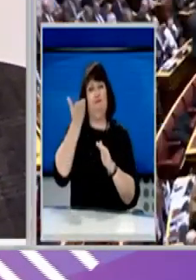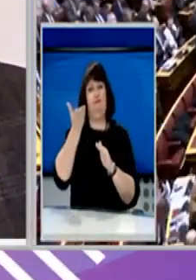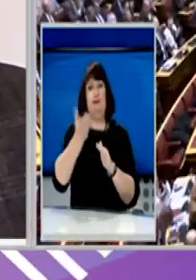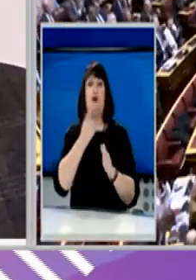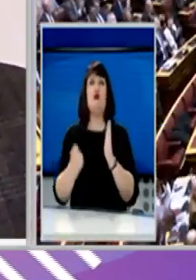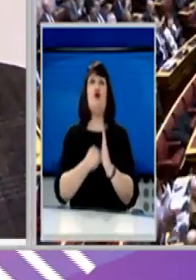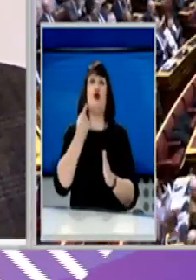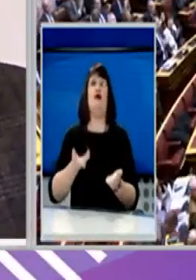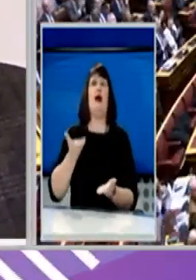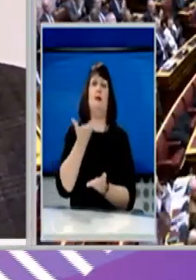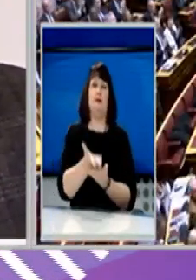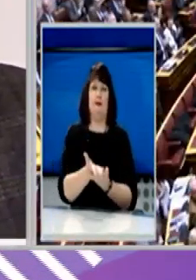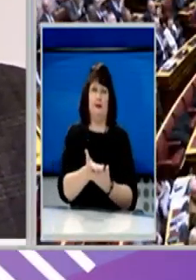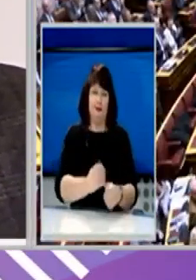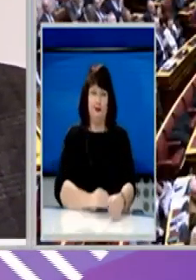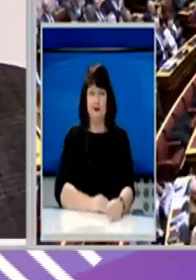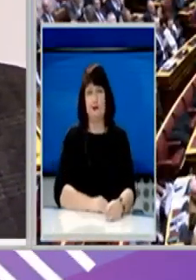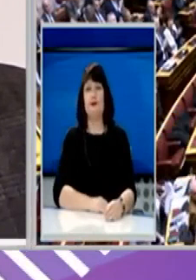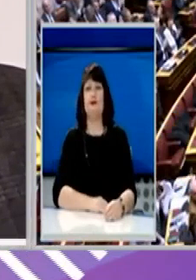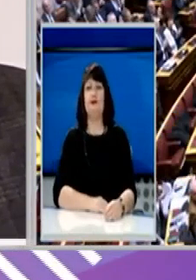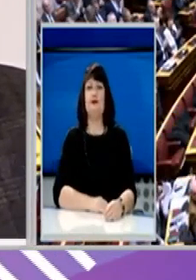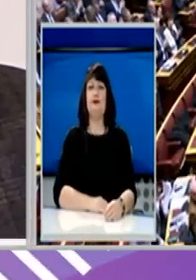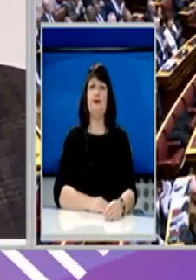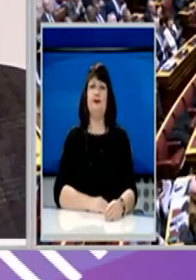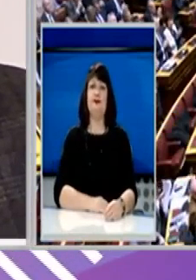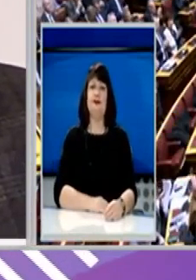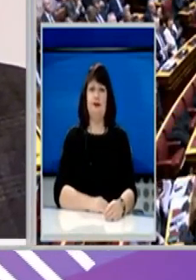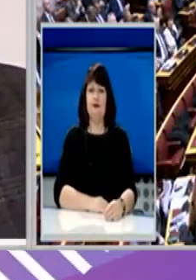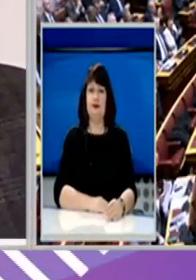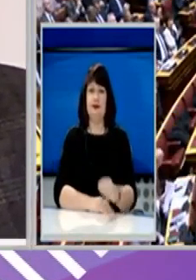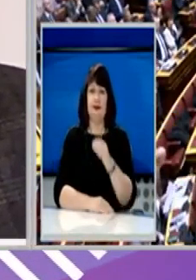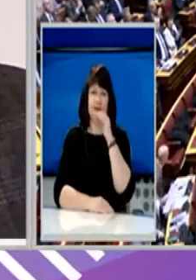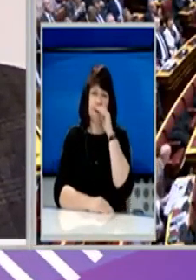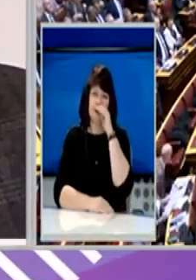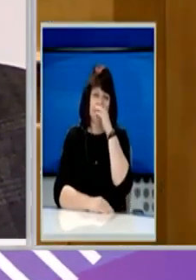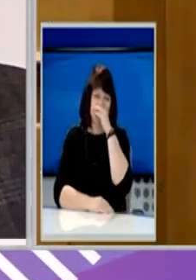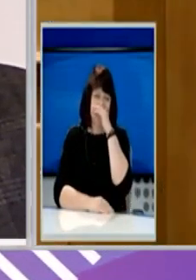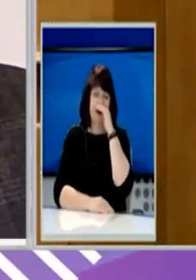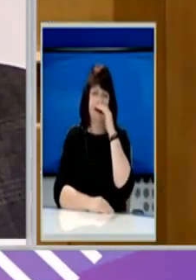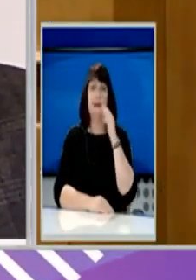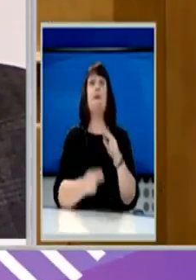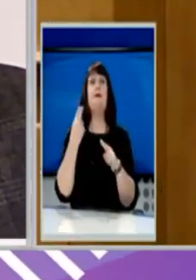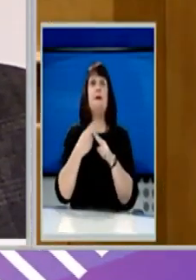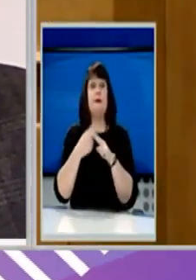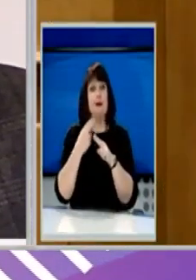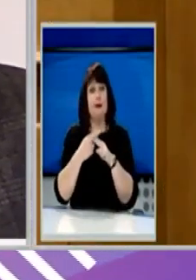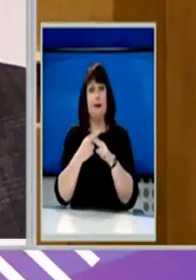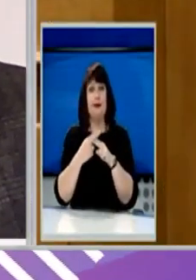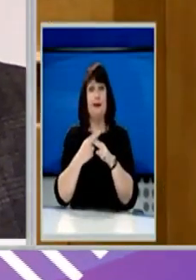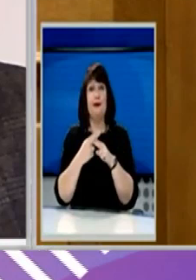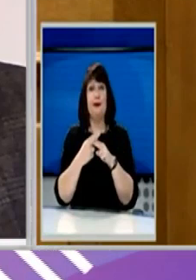είναι αισιόδοξος. Αλλά δεν είναι, για να θυμηθούμε την έκφραση ενός παλιού μεγάλου πολιτικού του Μακαρίτη, του Ανδρέα Παπανδρέου,